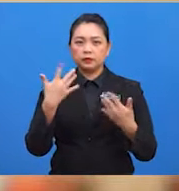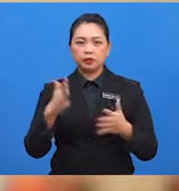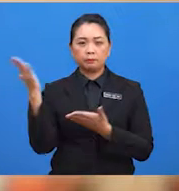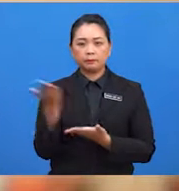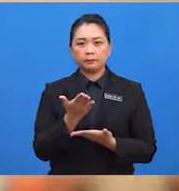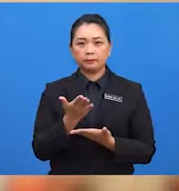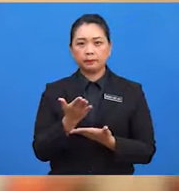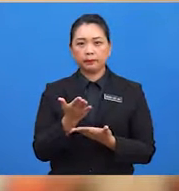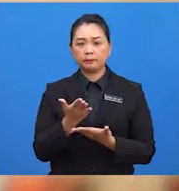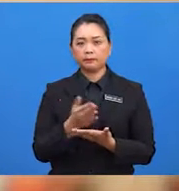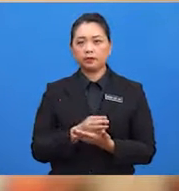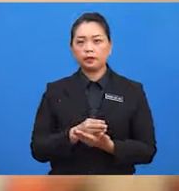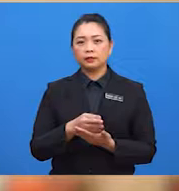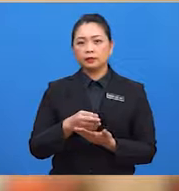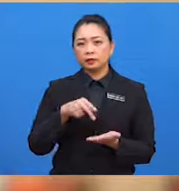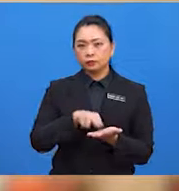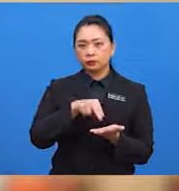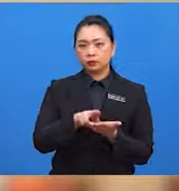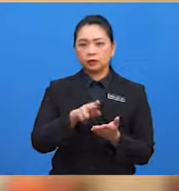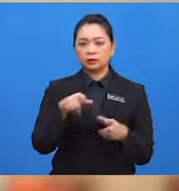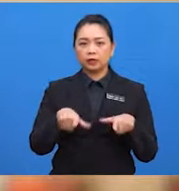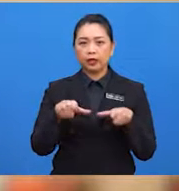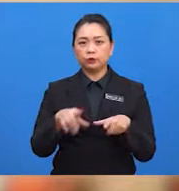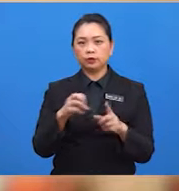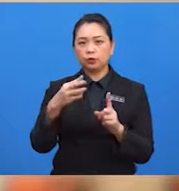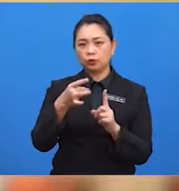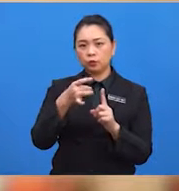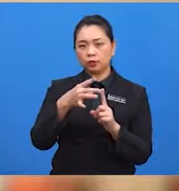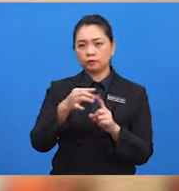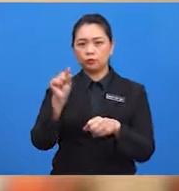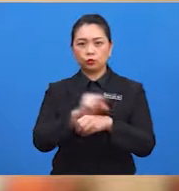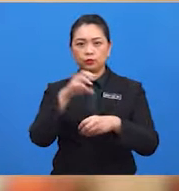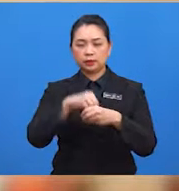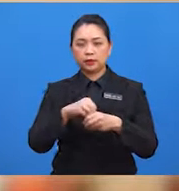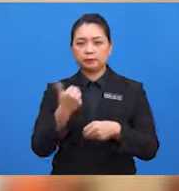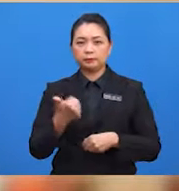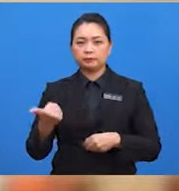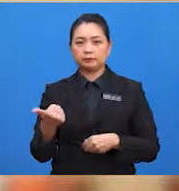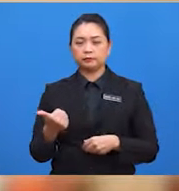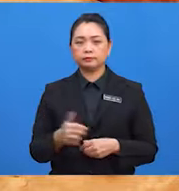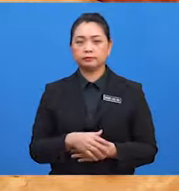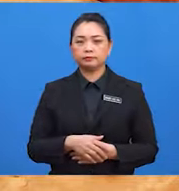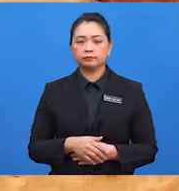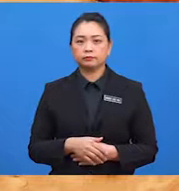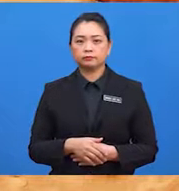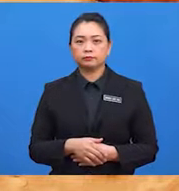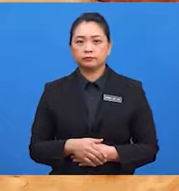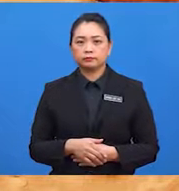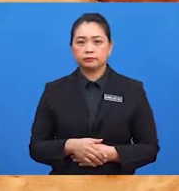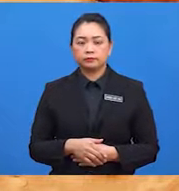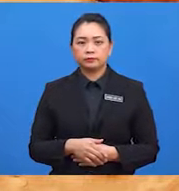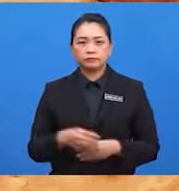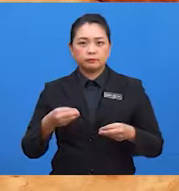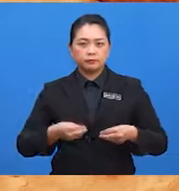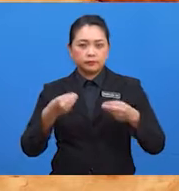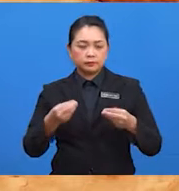kayu dan logam yang digunakan sebagai peralatan pertanian. Baiklah murid-murid,